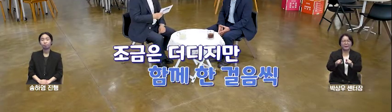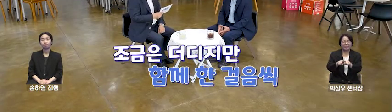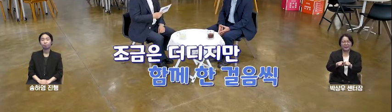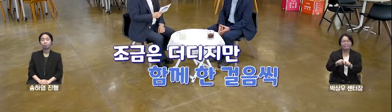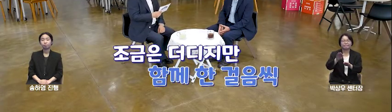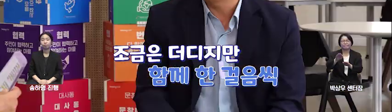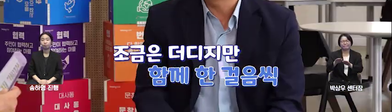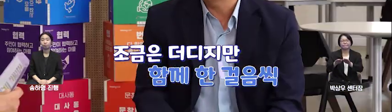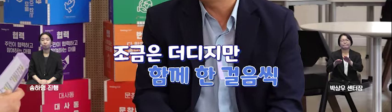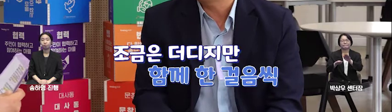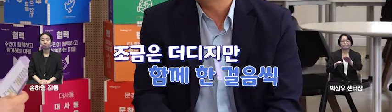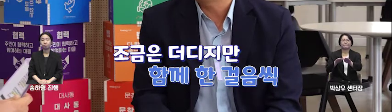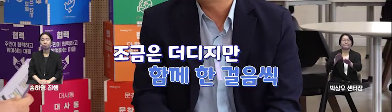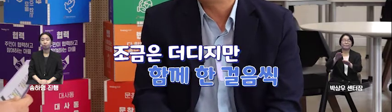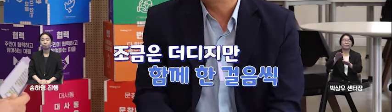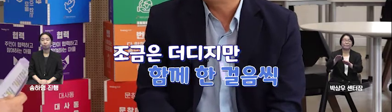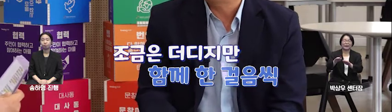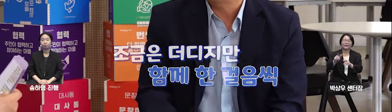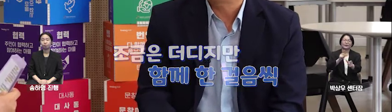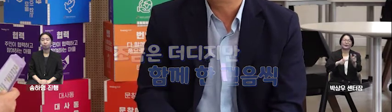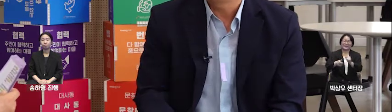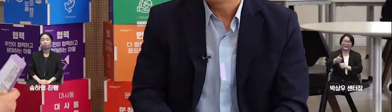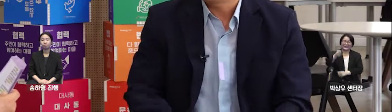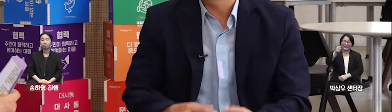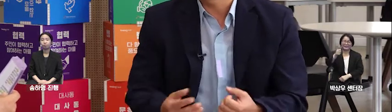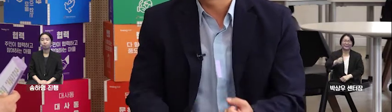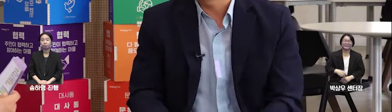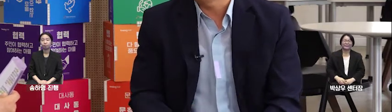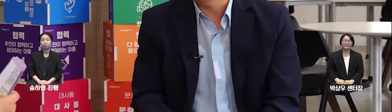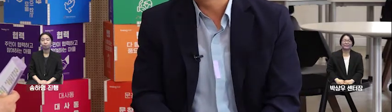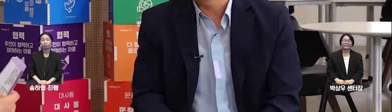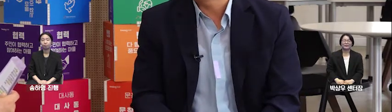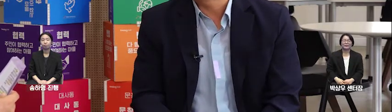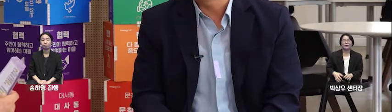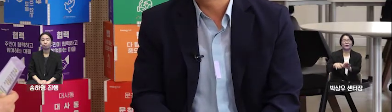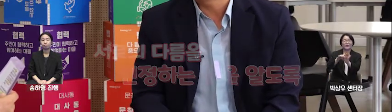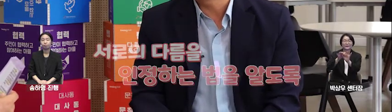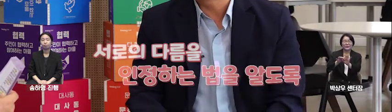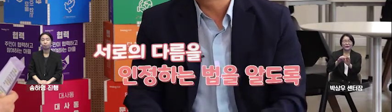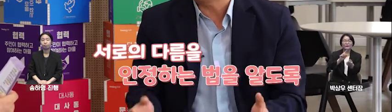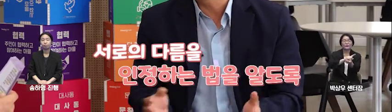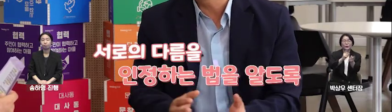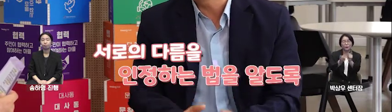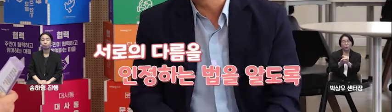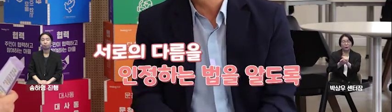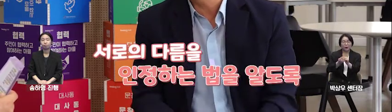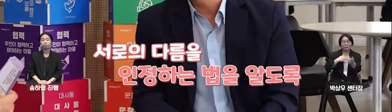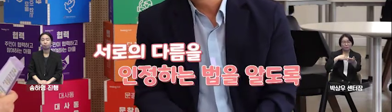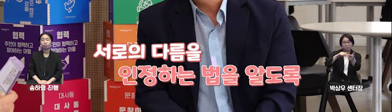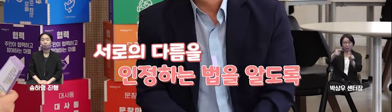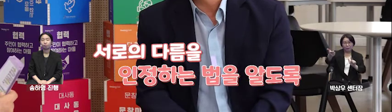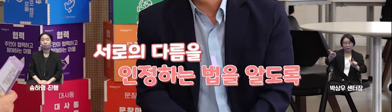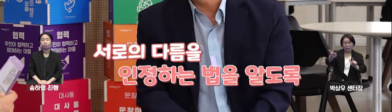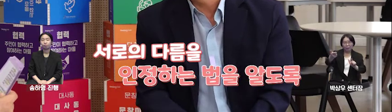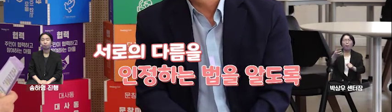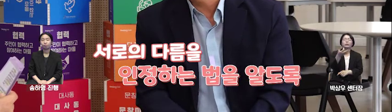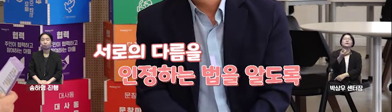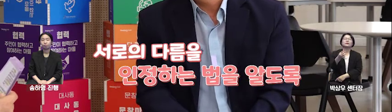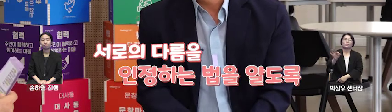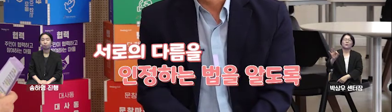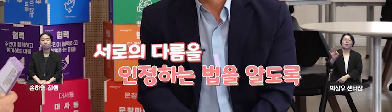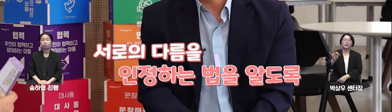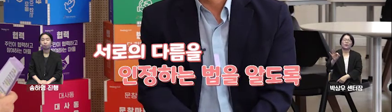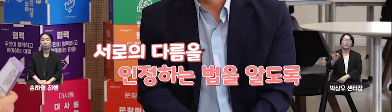분씩 나가시는 게, 두 걸음씩 나가시는 게 나을 것 같아서요. 그러한 것들에 대해서, 그리고 서로의 또 다름들을 인정하는